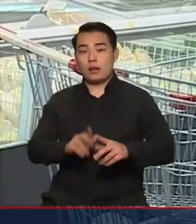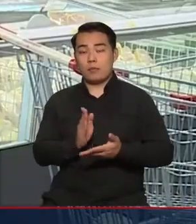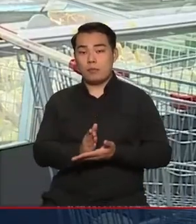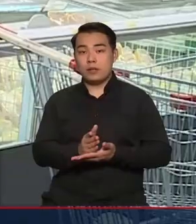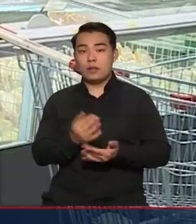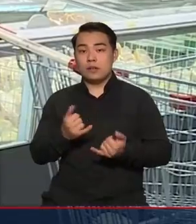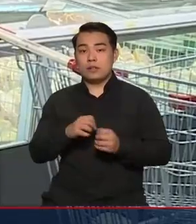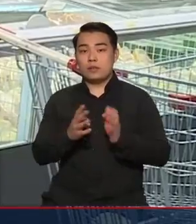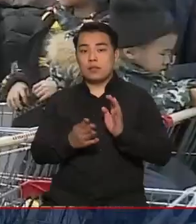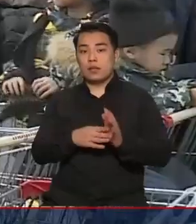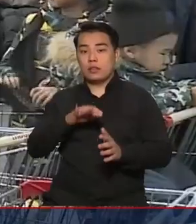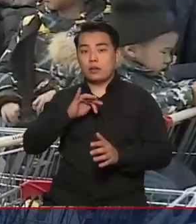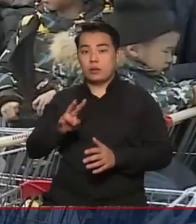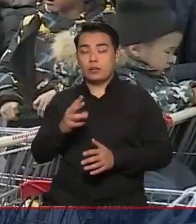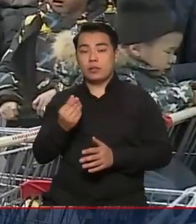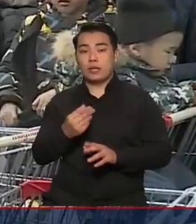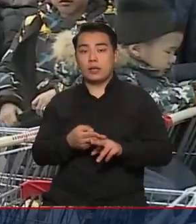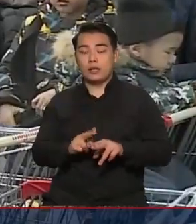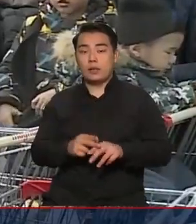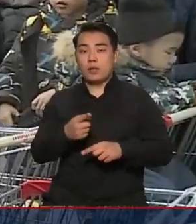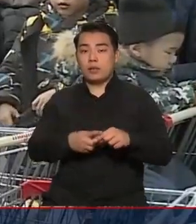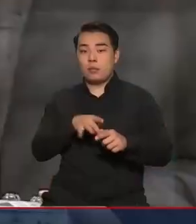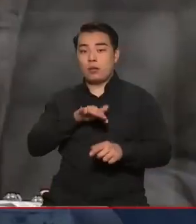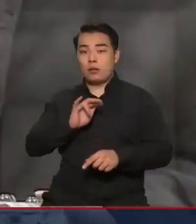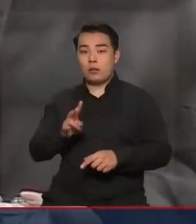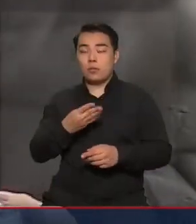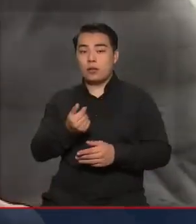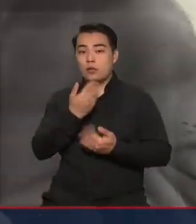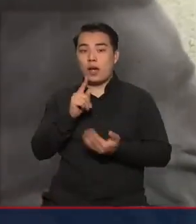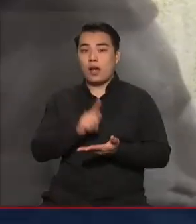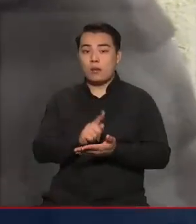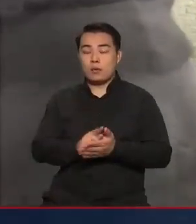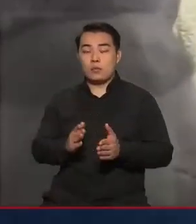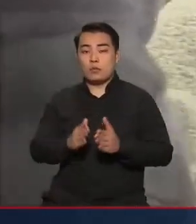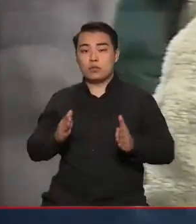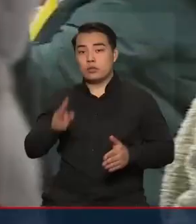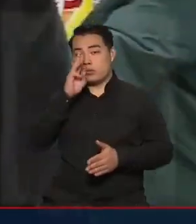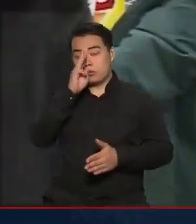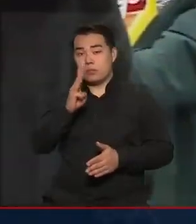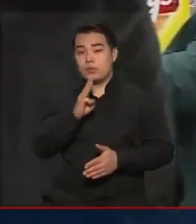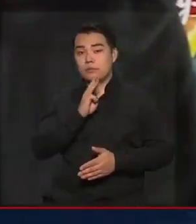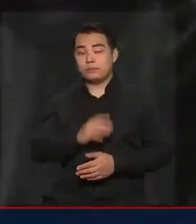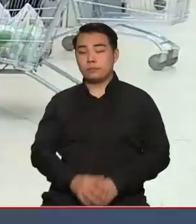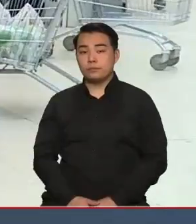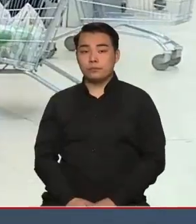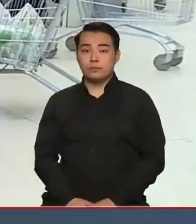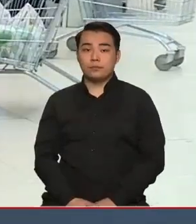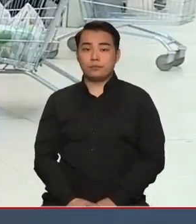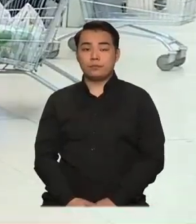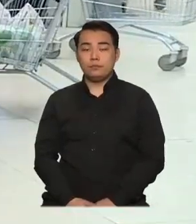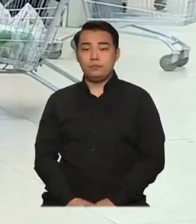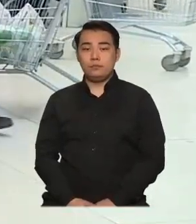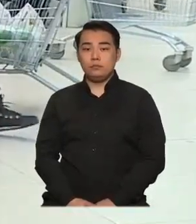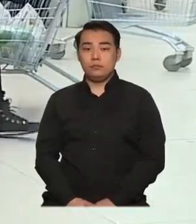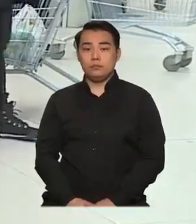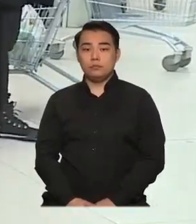на 19 триллионов тенге. Из них 1,5 миллиона не платят по обязательствам больше 3 месяцев. Азиза Закумбаева, Жибек